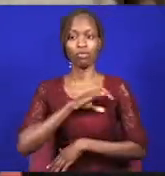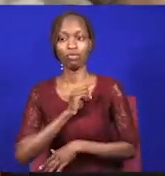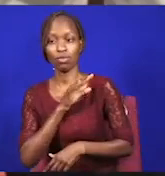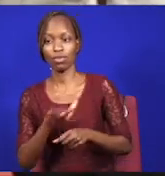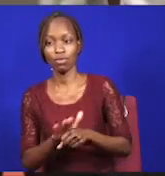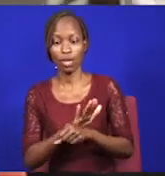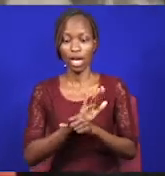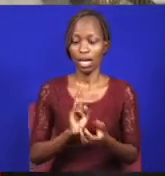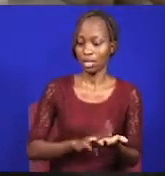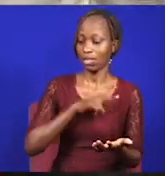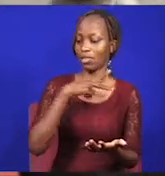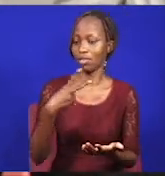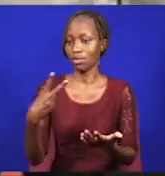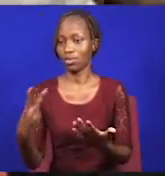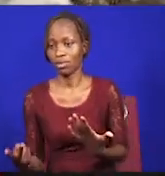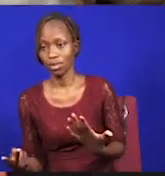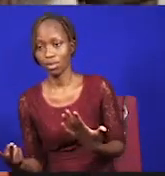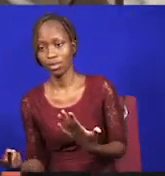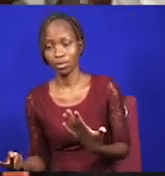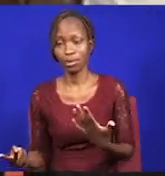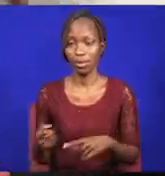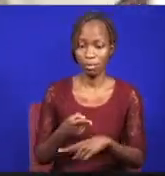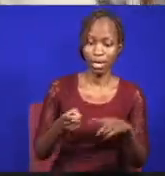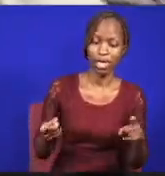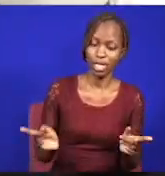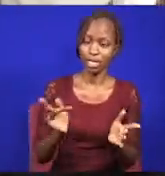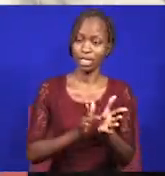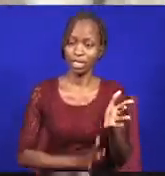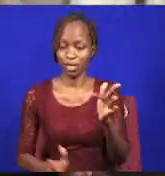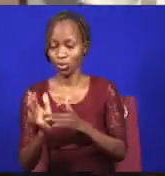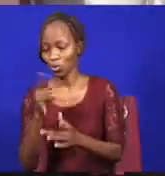wakaanguka ni kama wafu. Lakini Yesu